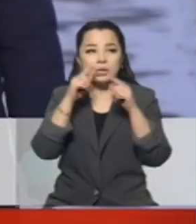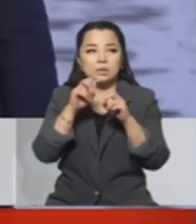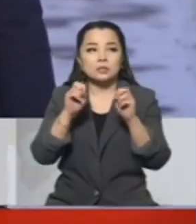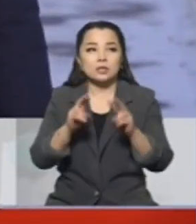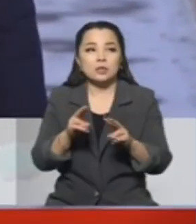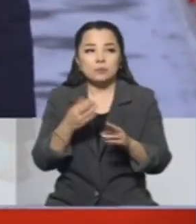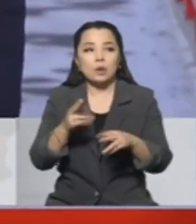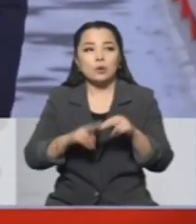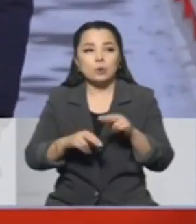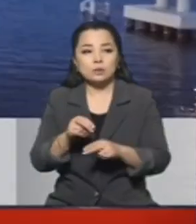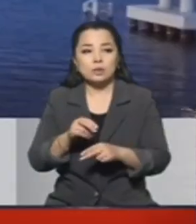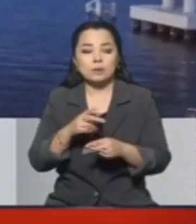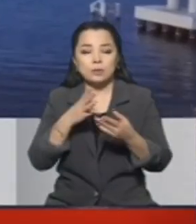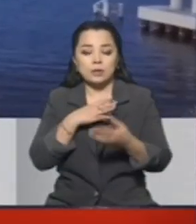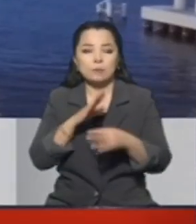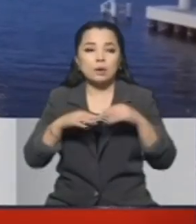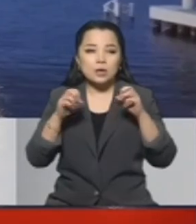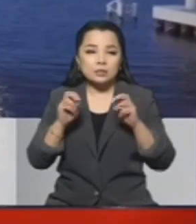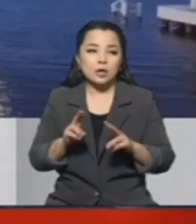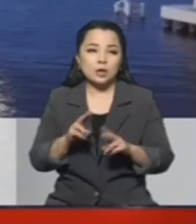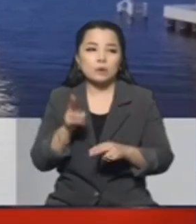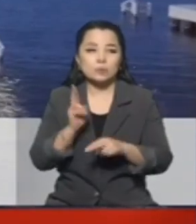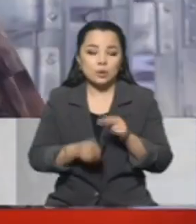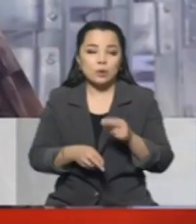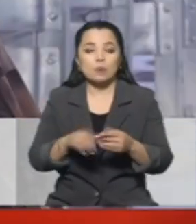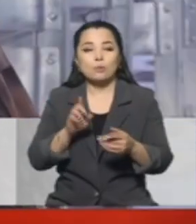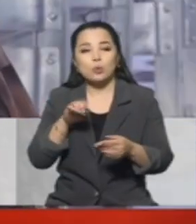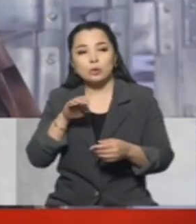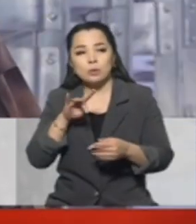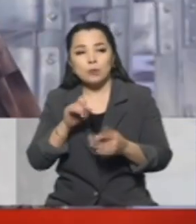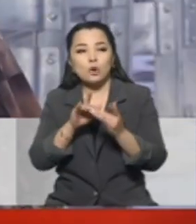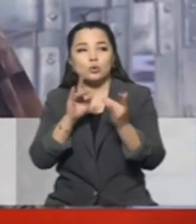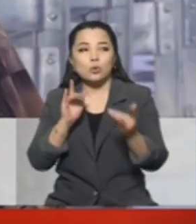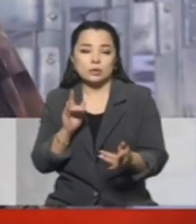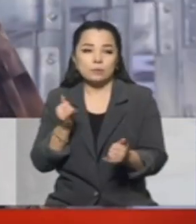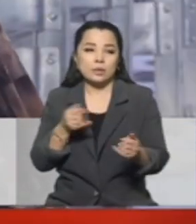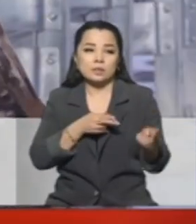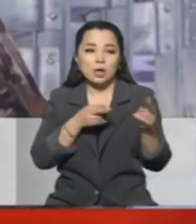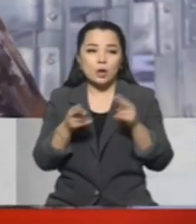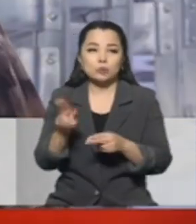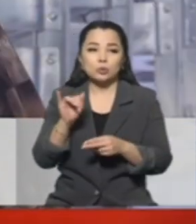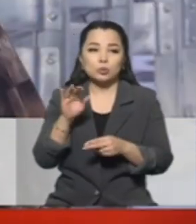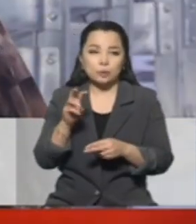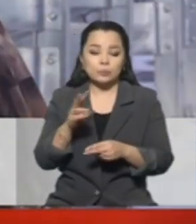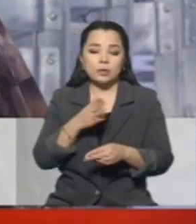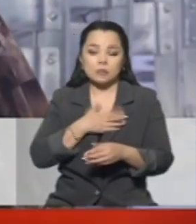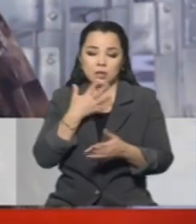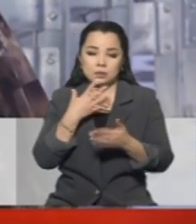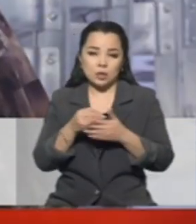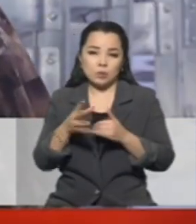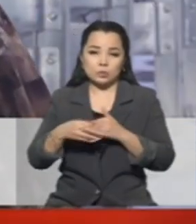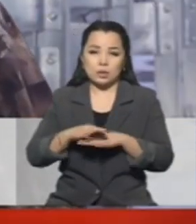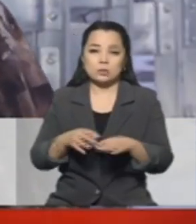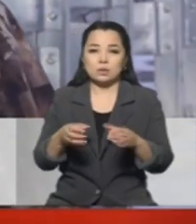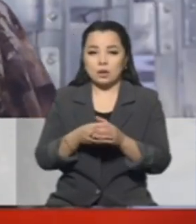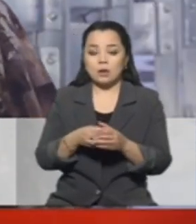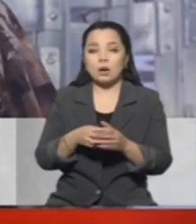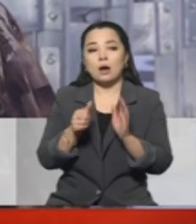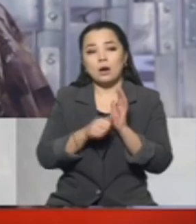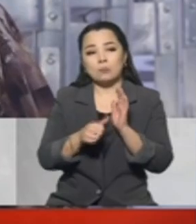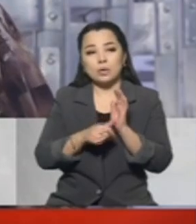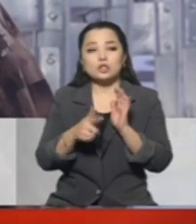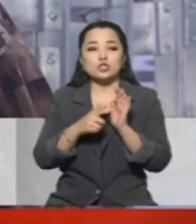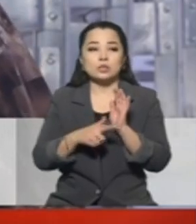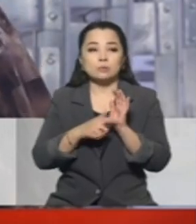құрылысшы мамандығын бітірген соң бірден бұқтырма көпіріне келген. Мен өзі Күршім ауданының тумасы болғандықтан өзімнің